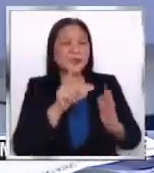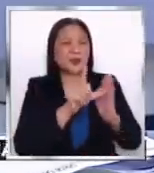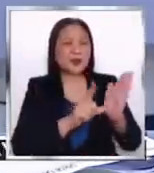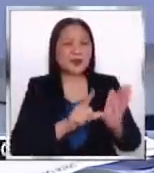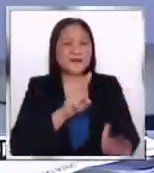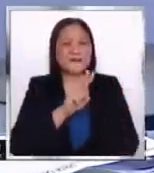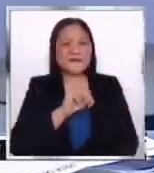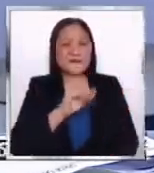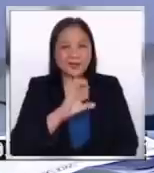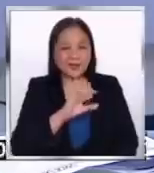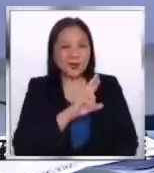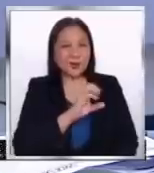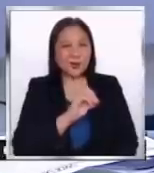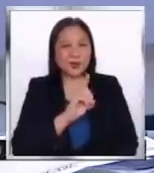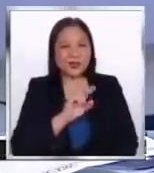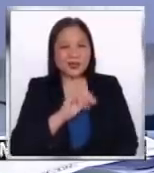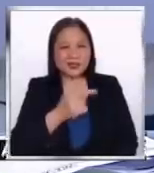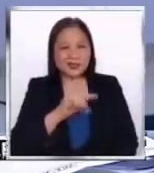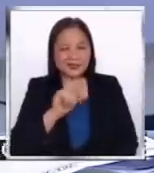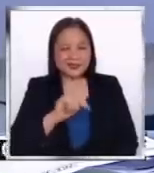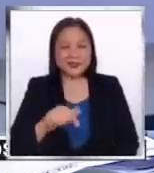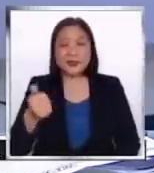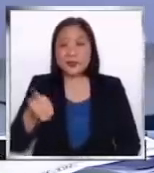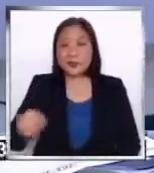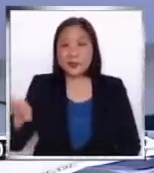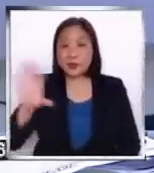Magandang umaga po sa inyo, Attorney Rodriguez.